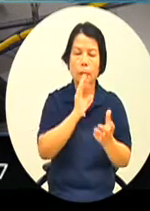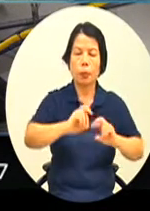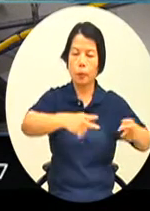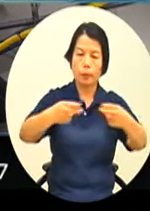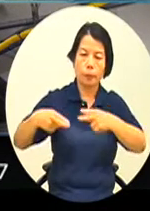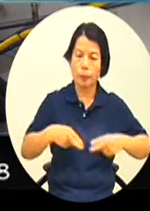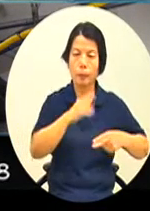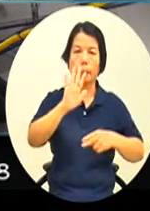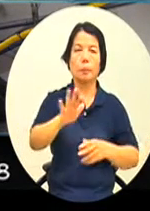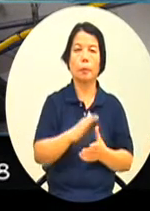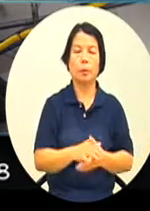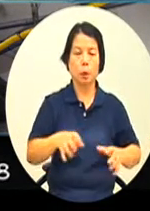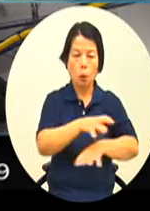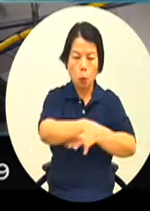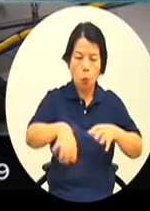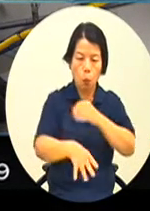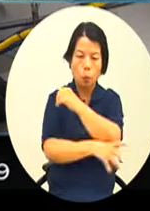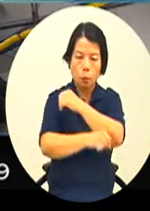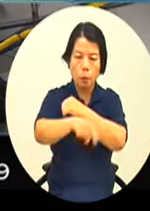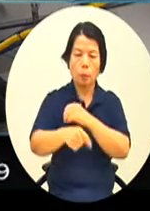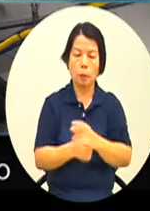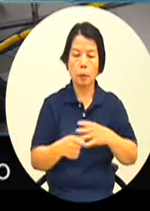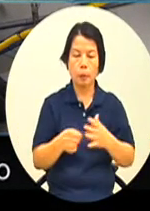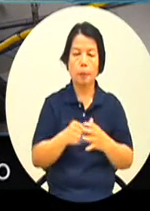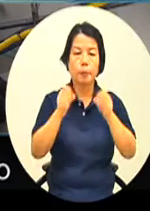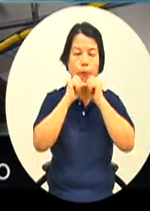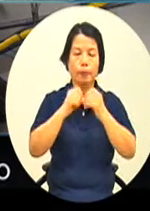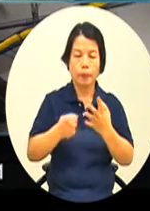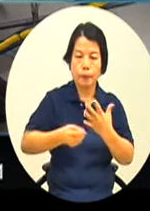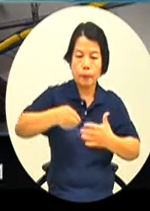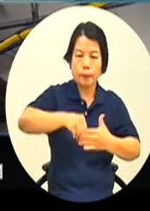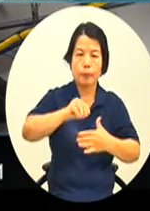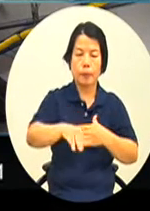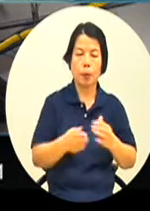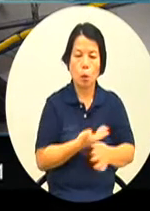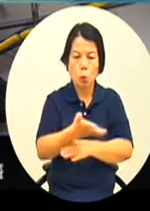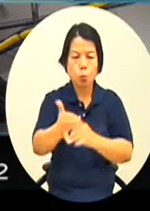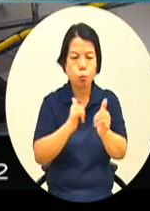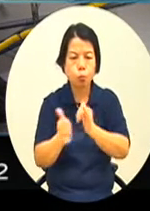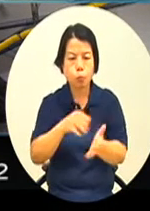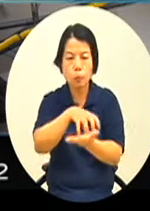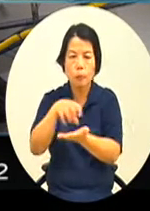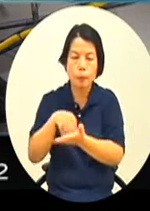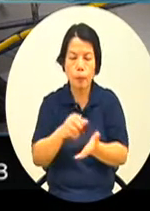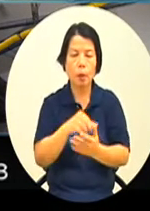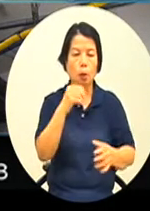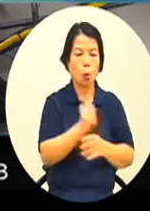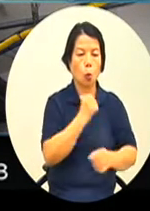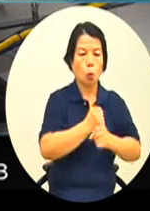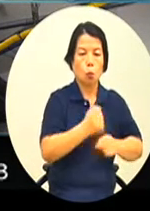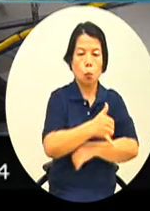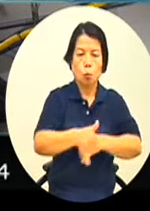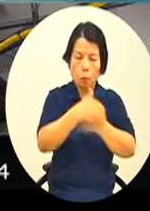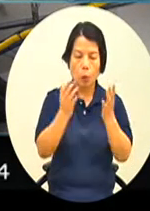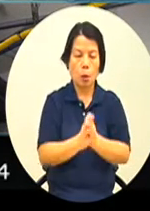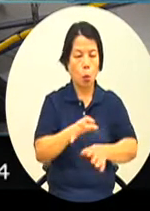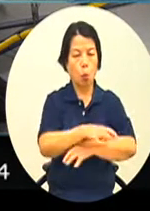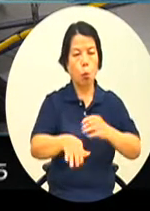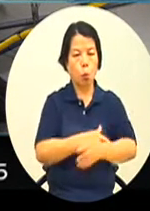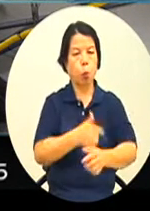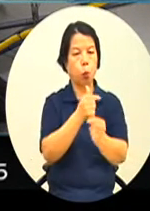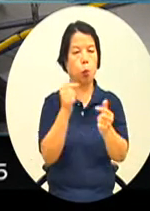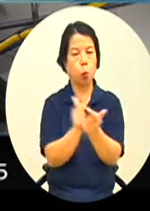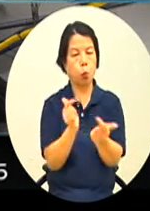基本环境的品质的提升哦，来带给我们洽公的市民还有办公同仁更好的一个工作环境哦。那在一